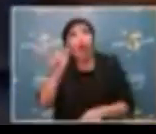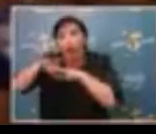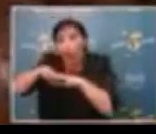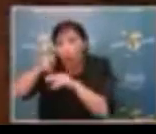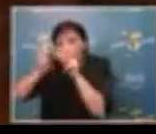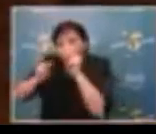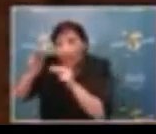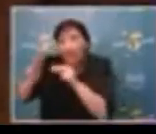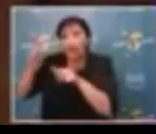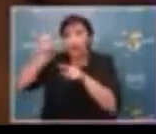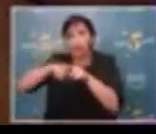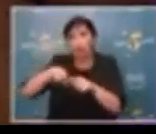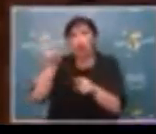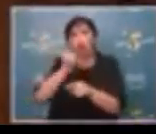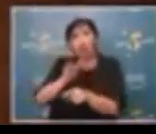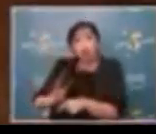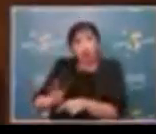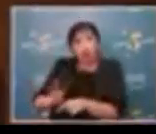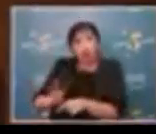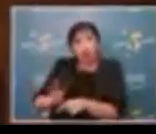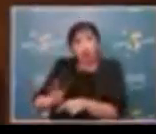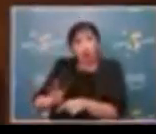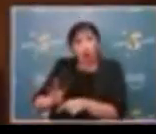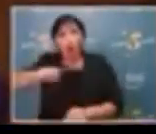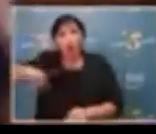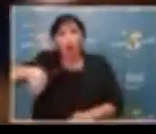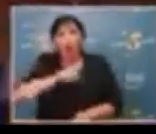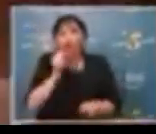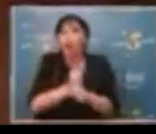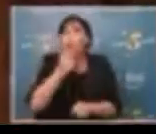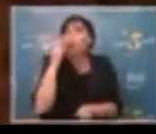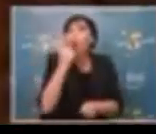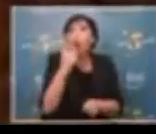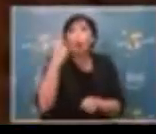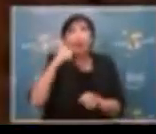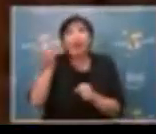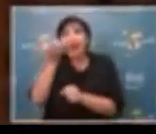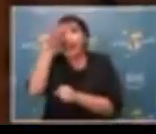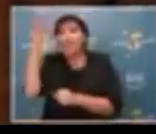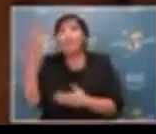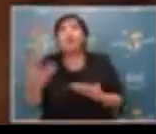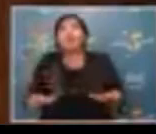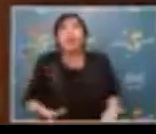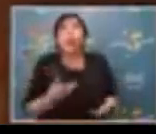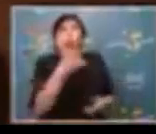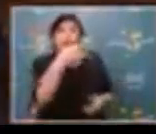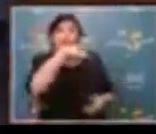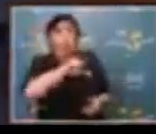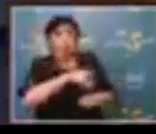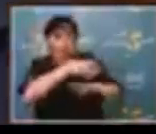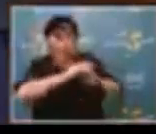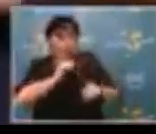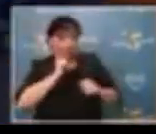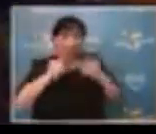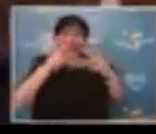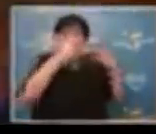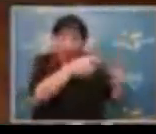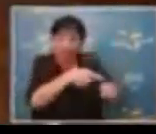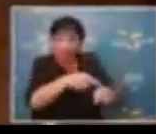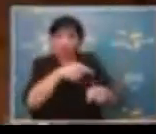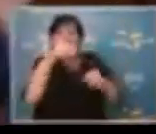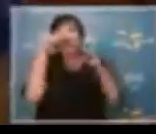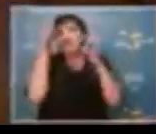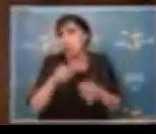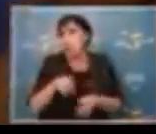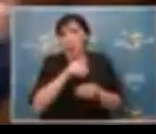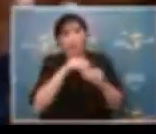italiani. Noi siamo i numeri uno come creatività. E dato che le cose, il PIL, metà del PIL dei prossimi 10 anni sarà